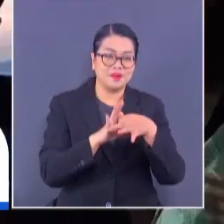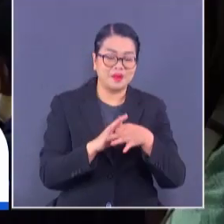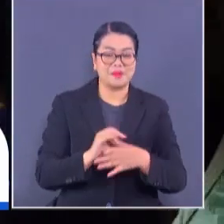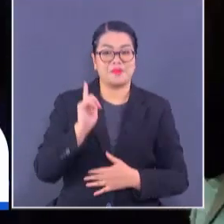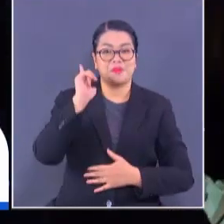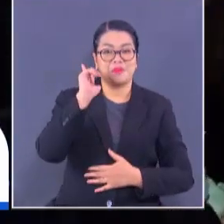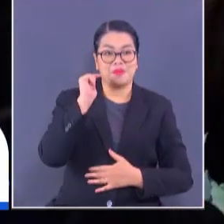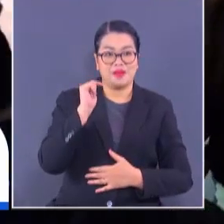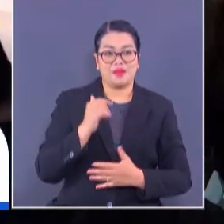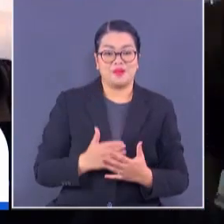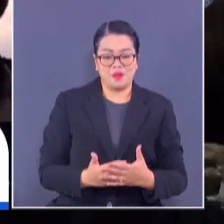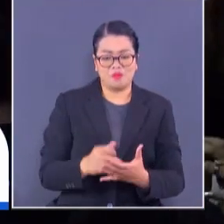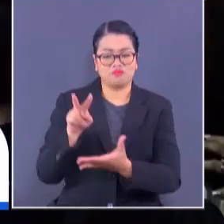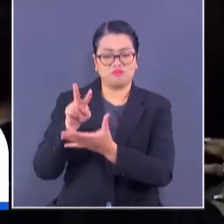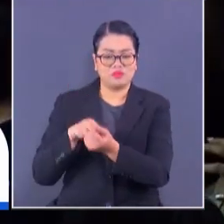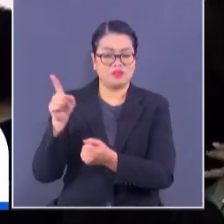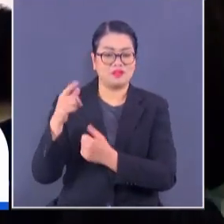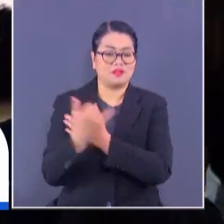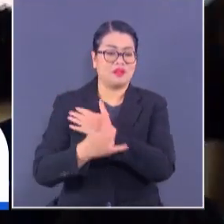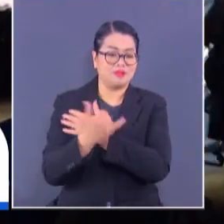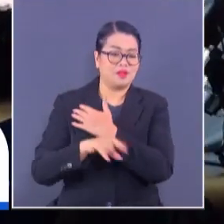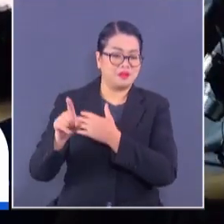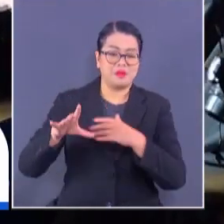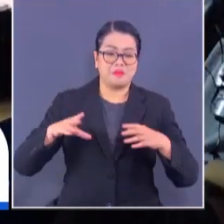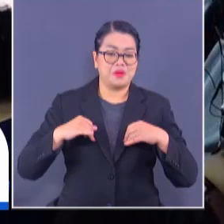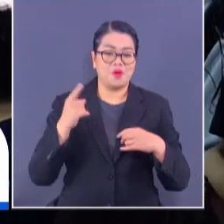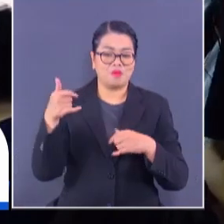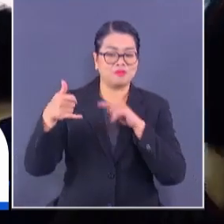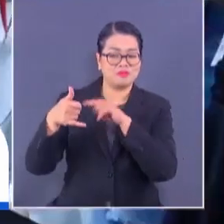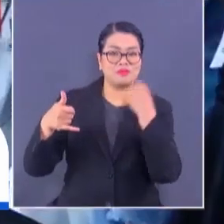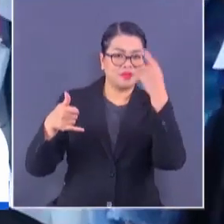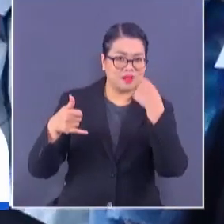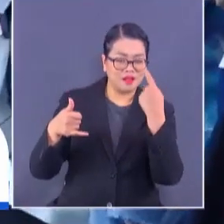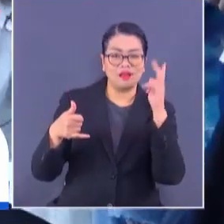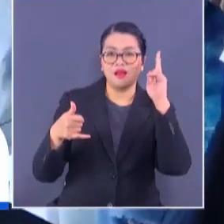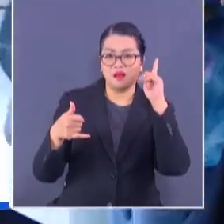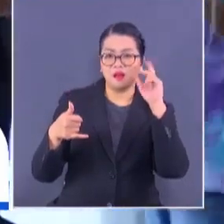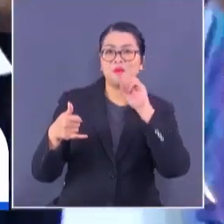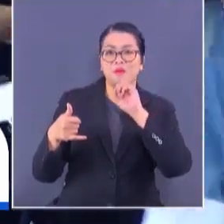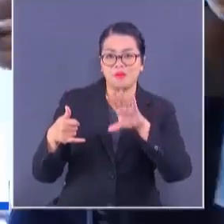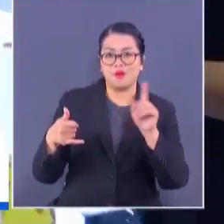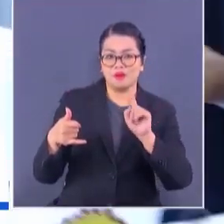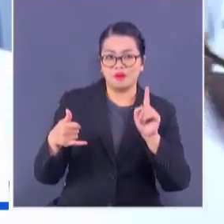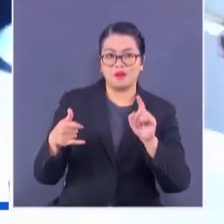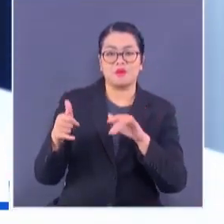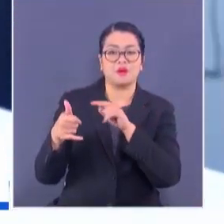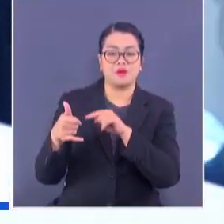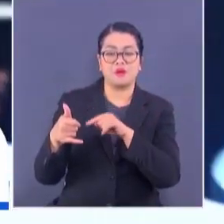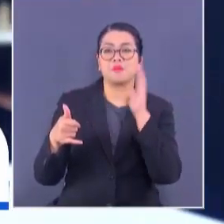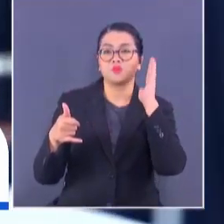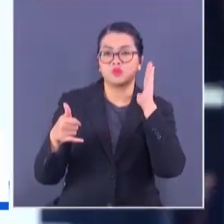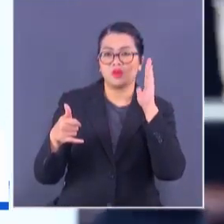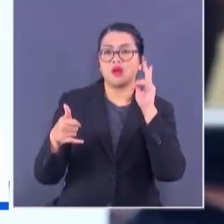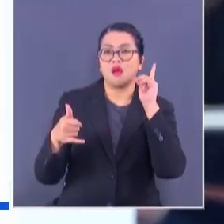คุณแม่และเรื่องคุณสามีชาวต่างชาติที่ไม่ยอมเปิดหน้าพร้อมด้วยกระแสดราม่าที่มีคนออกมาแชร์ฝ่ายชายก่อนหน้